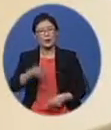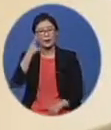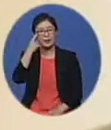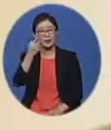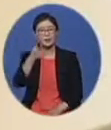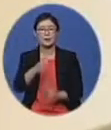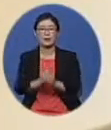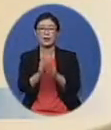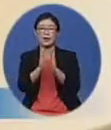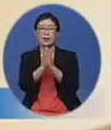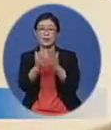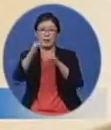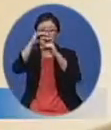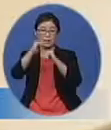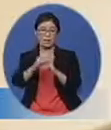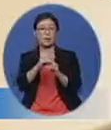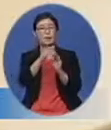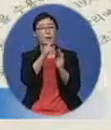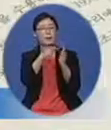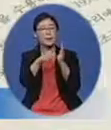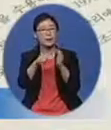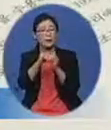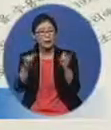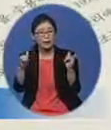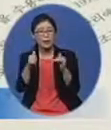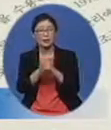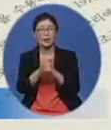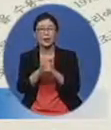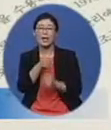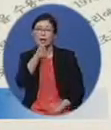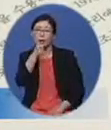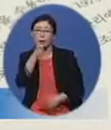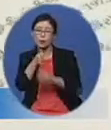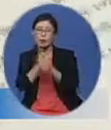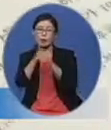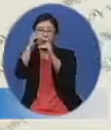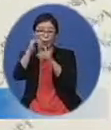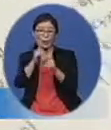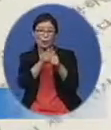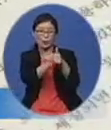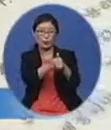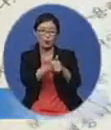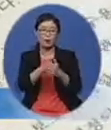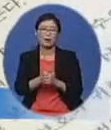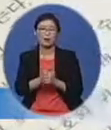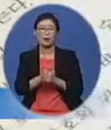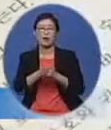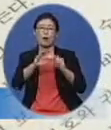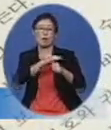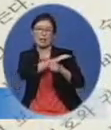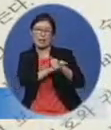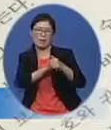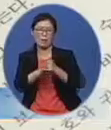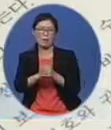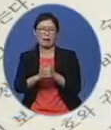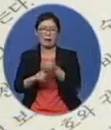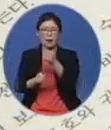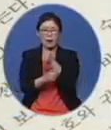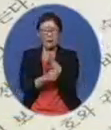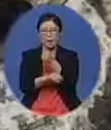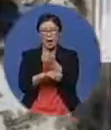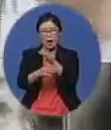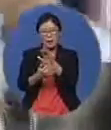책은 형제복지원 피해 생존자 개인의 구술을 따라가며 국가 권력과 자본의 잔혹한 뒷면을 생생하게